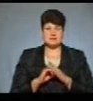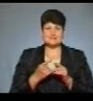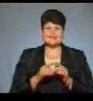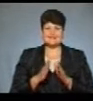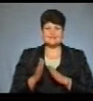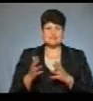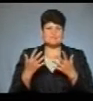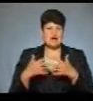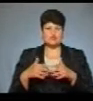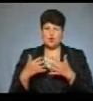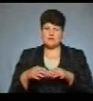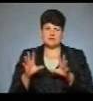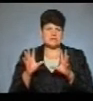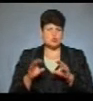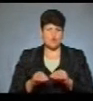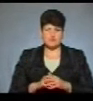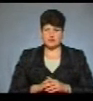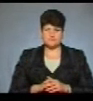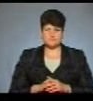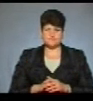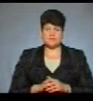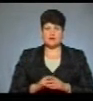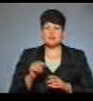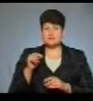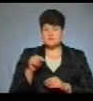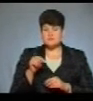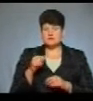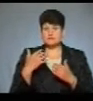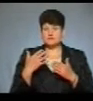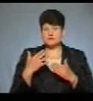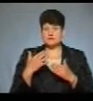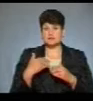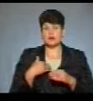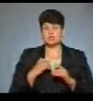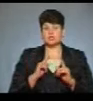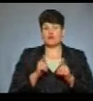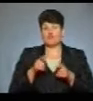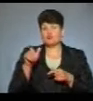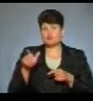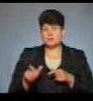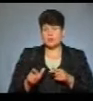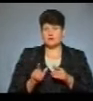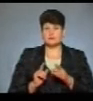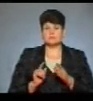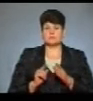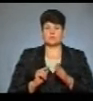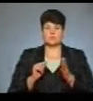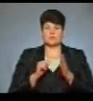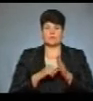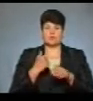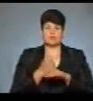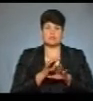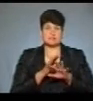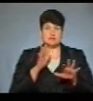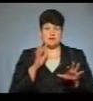система автоматизована, і звідси вже наш вступник потрапляє до головної зали